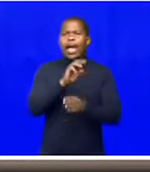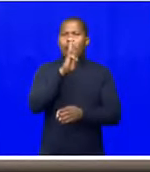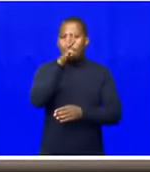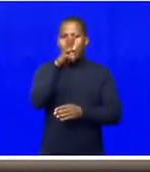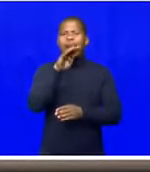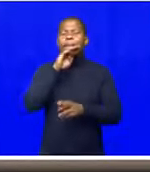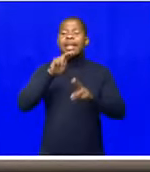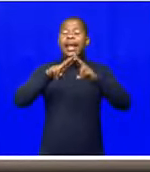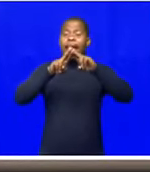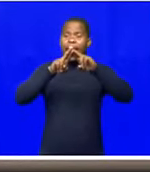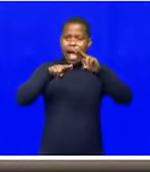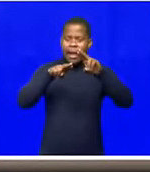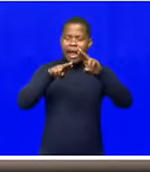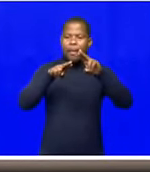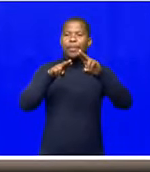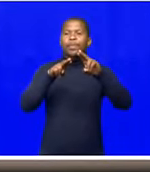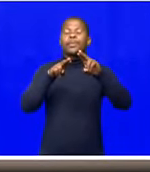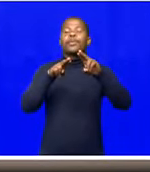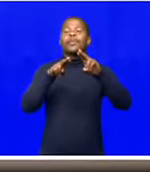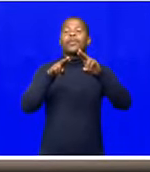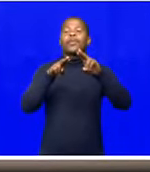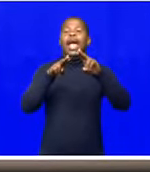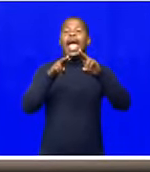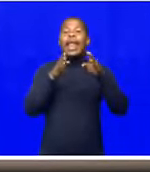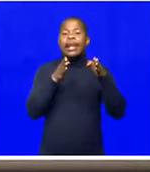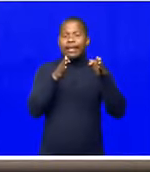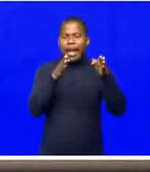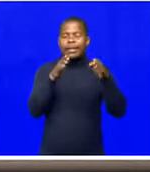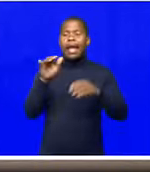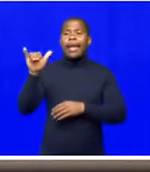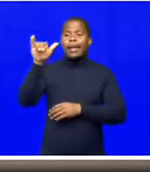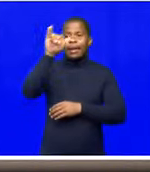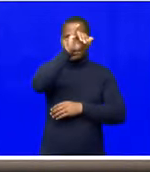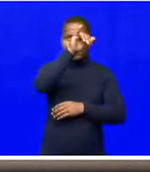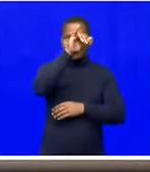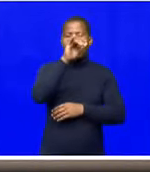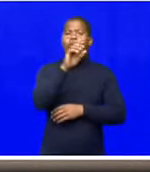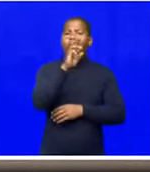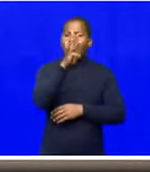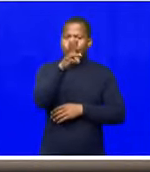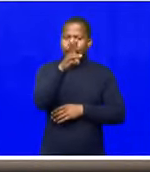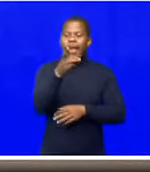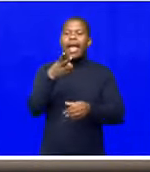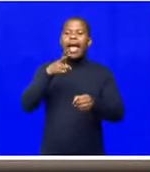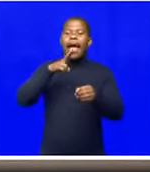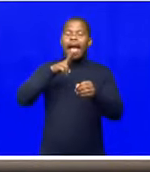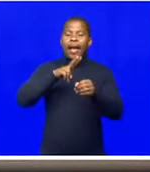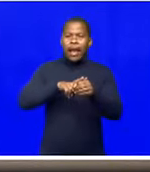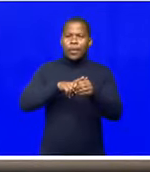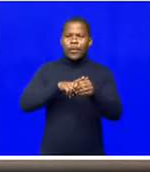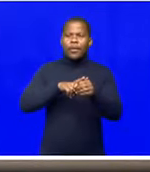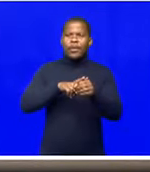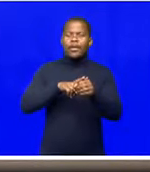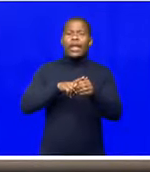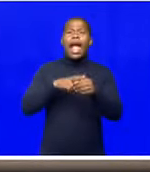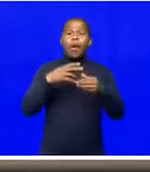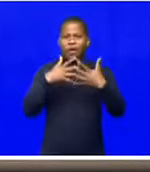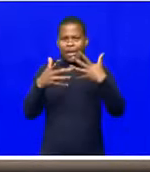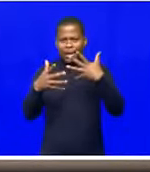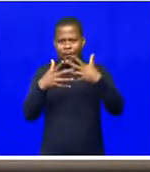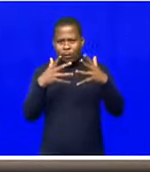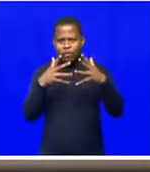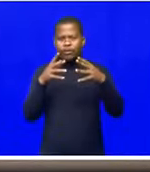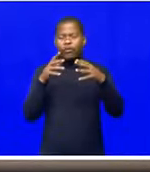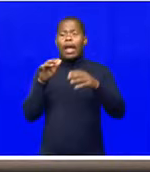aviation isithemba ukuthi nalana ekuthuthukiseni ekuhambiseni impahla